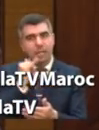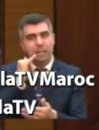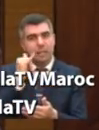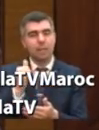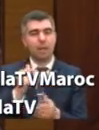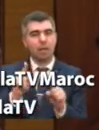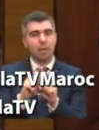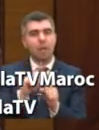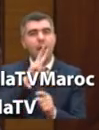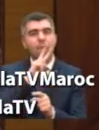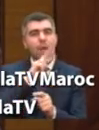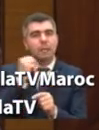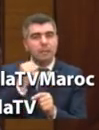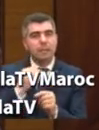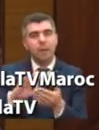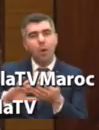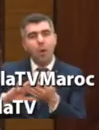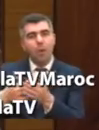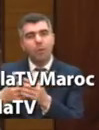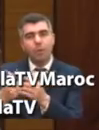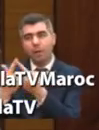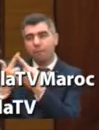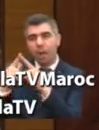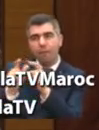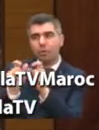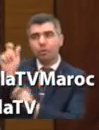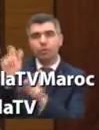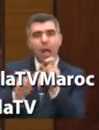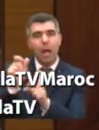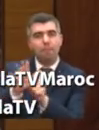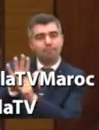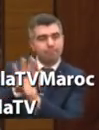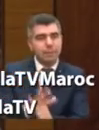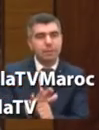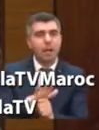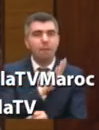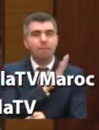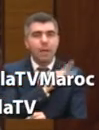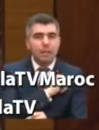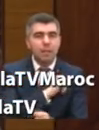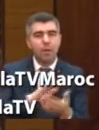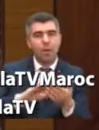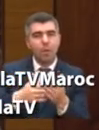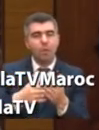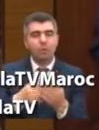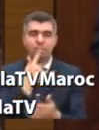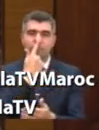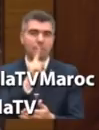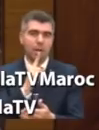في انتهاكها ودوسها على حقوق الشعب الفلسطيني التي تتخذ عدة مظاهر من التنكيل